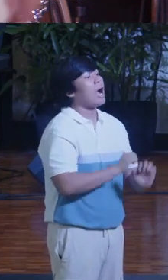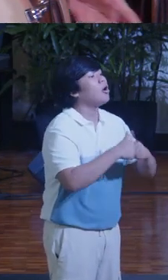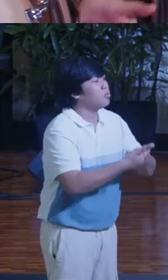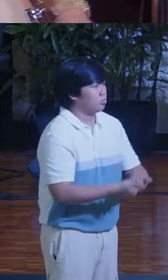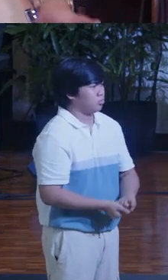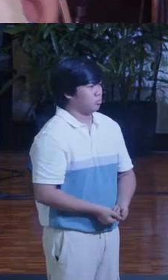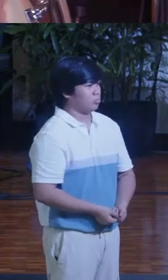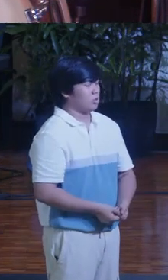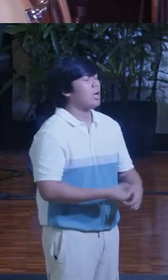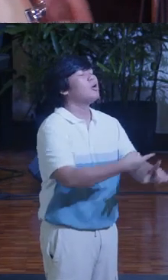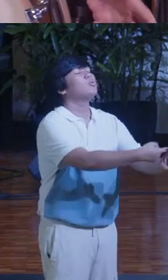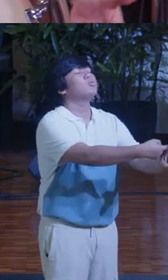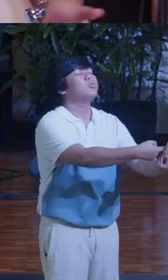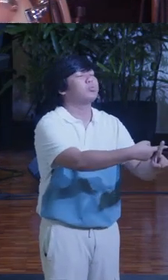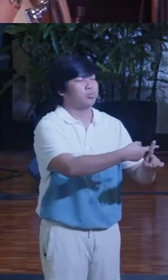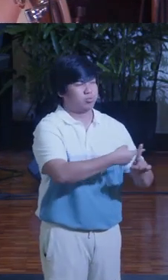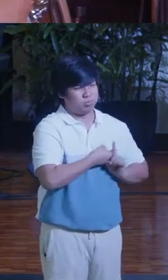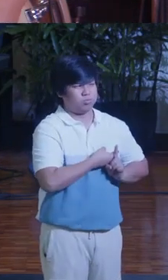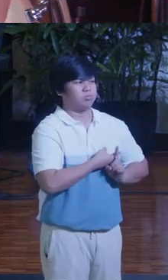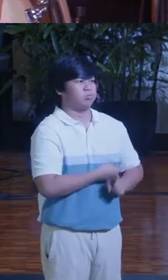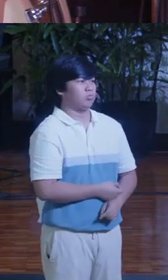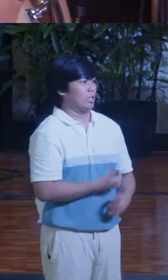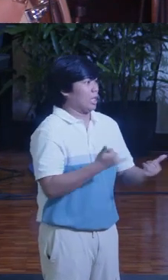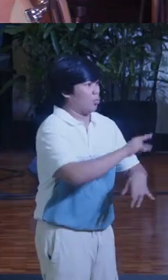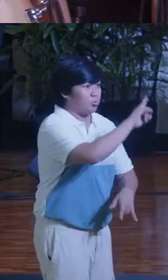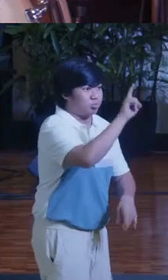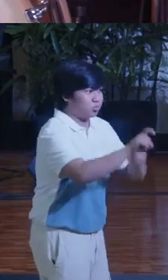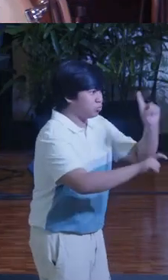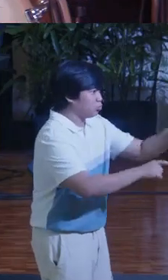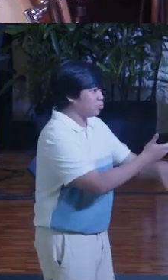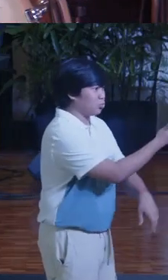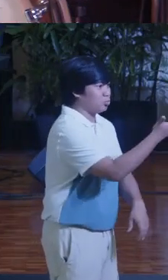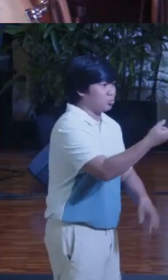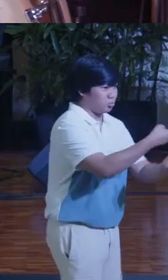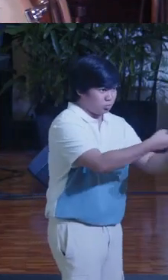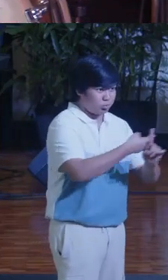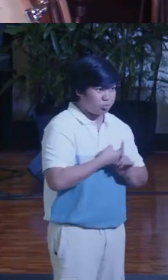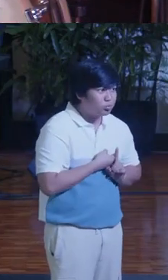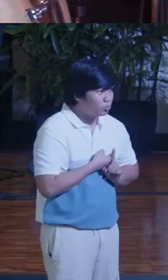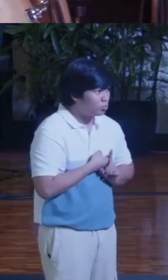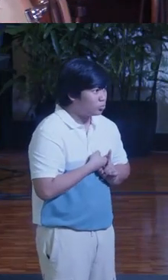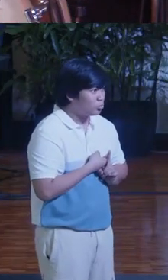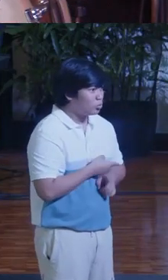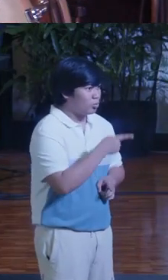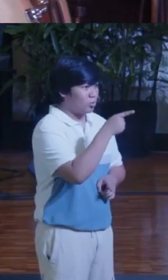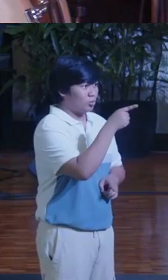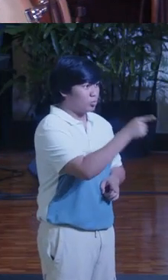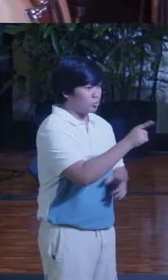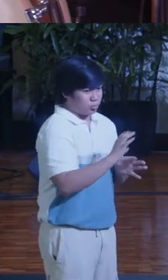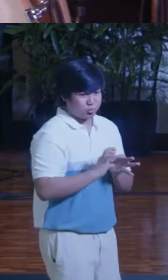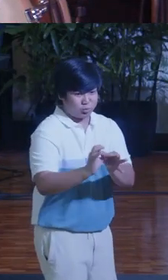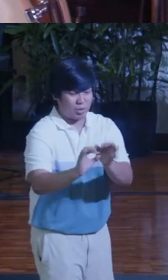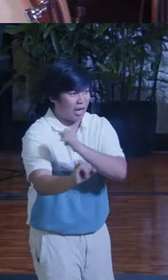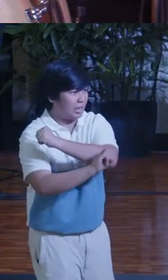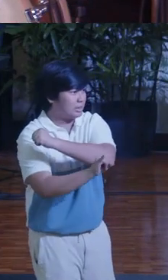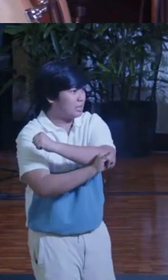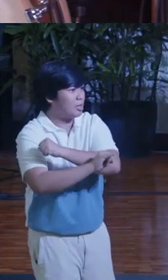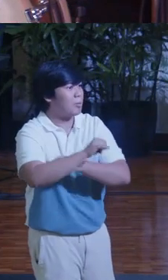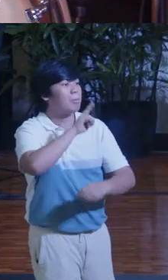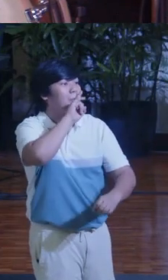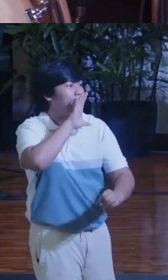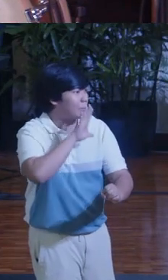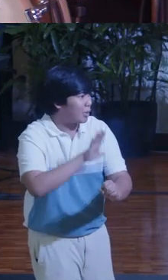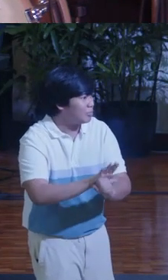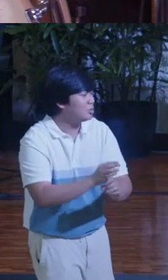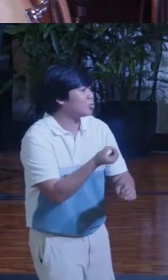Ang implikasyon, anak ba kayo ng pangako o alipin? Sabi sa verse 28, now